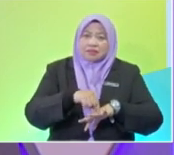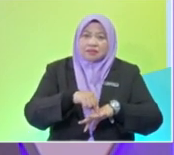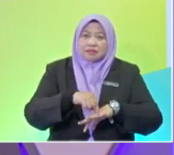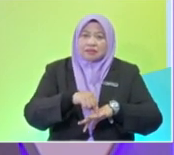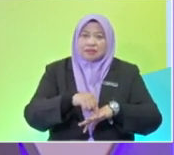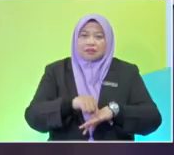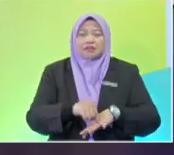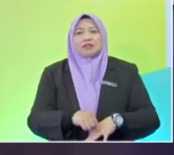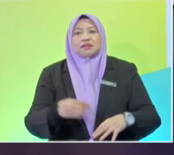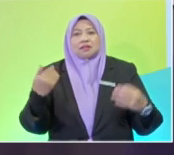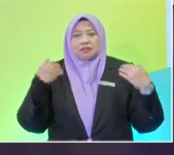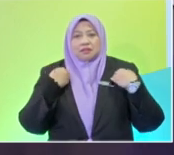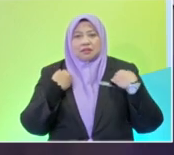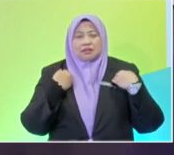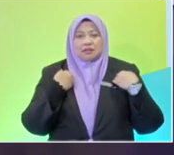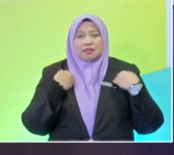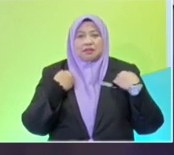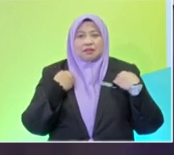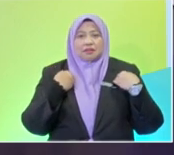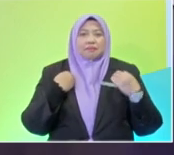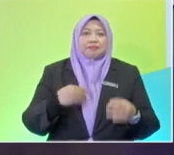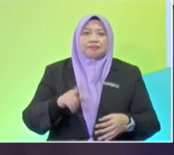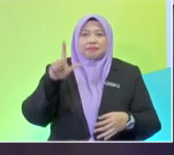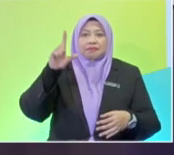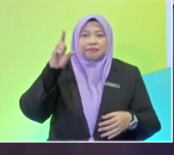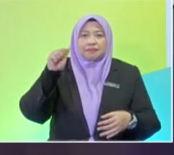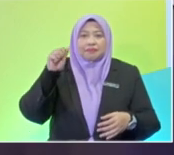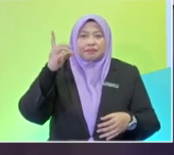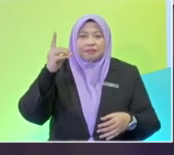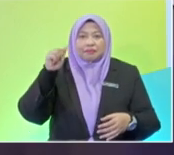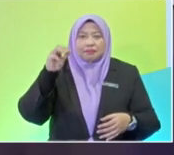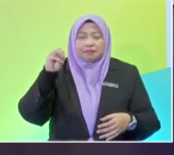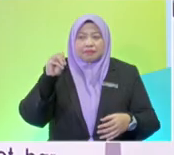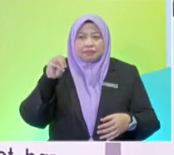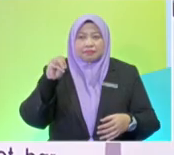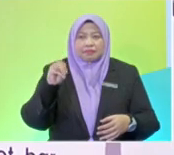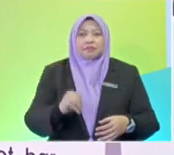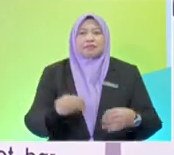Nah ada yang berbentuk ladang dia macam tapak kaki